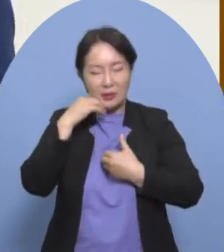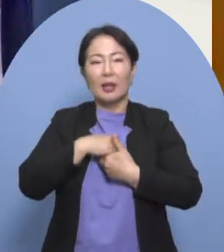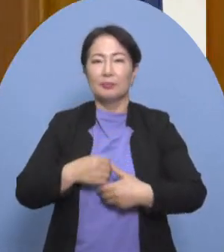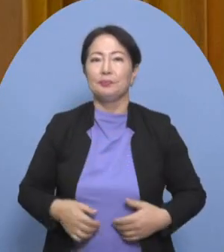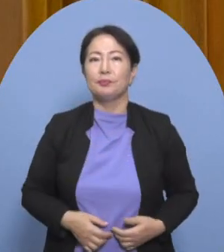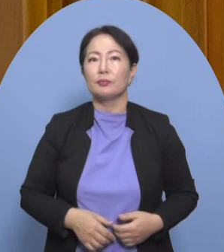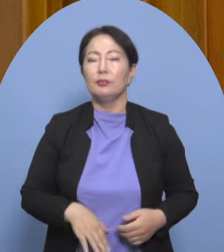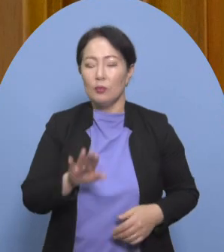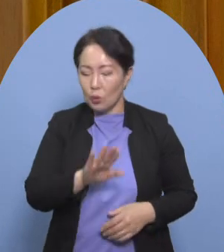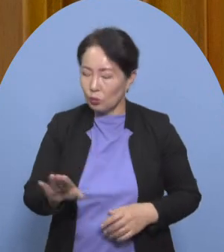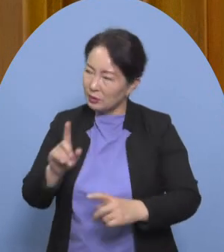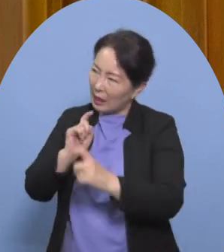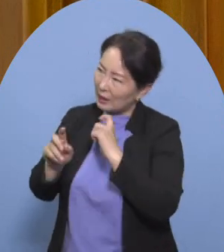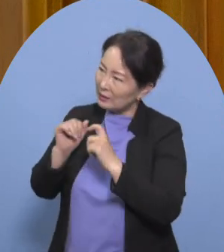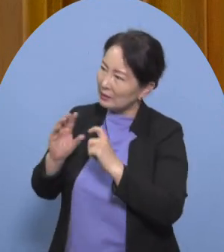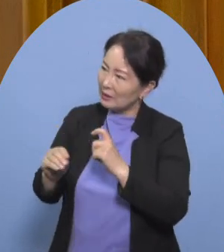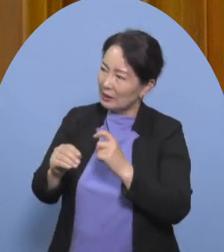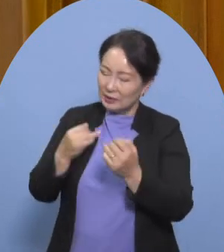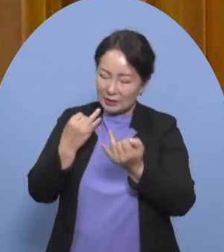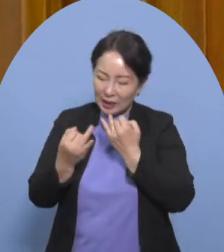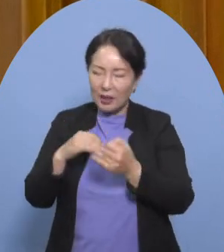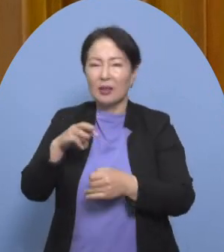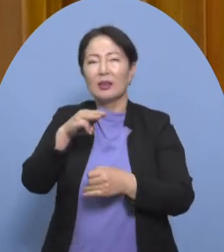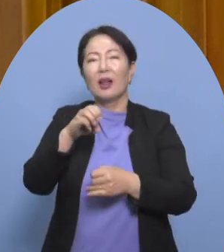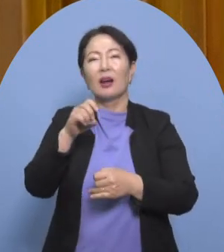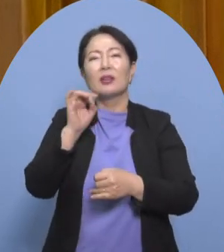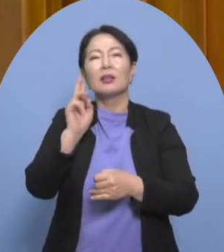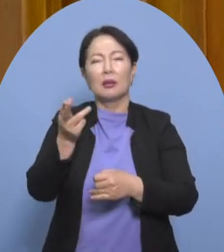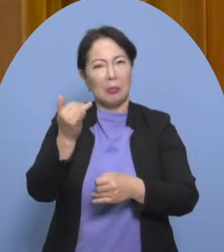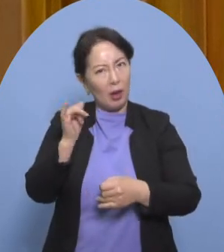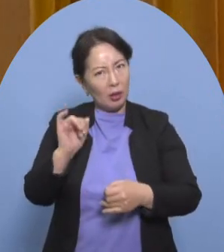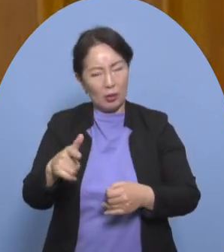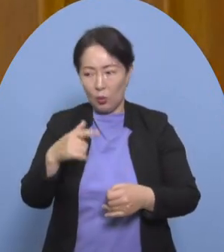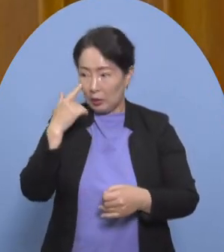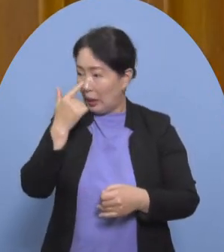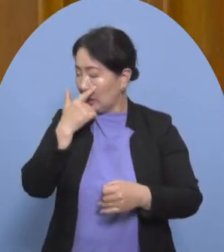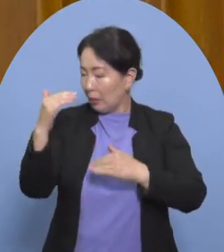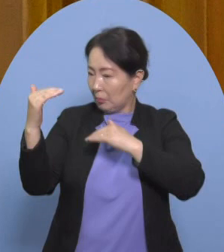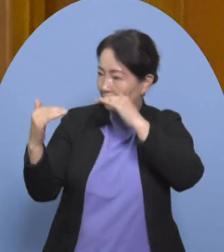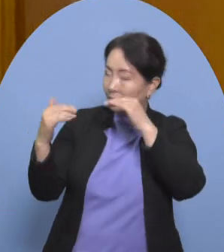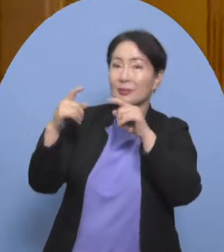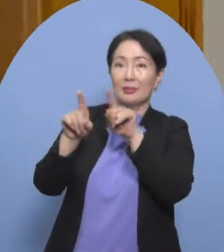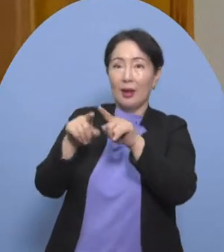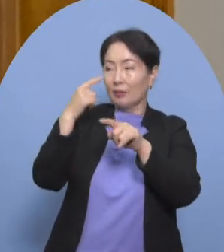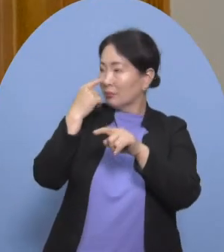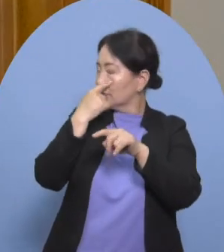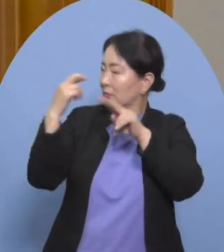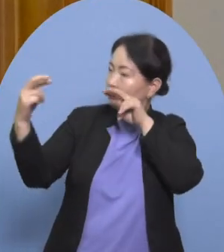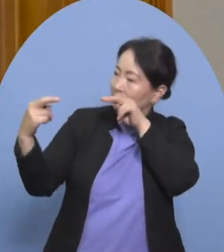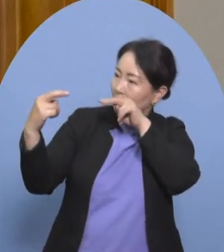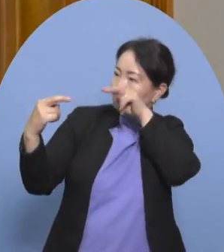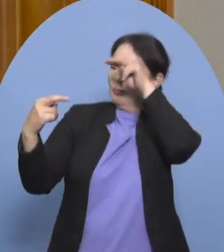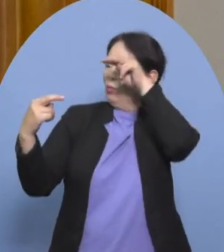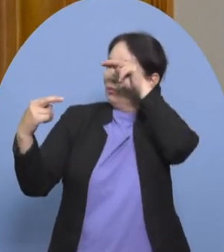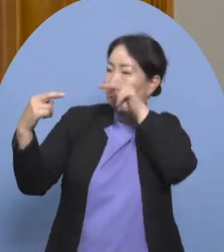ин да. Хүүхдтэйгээ хэрхэн харилцах талаар ярилцах техник гэж байдаг юм байна. За хүүхдийн харааны төвшин тохируулсан одоо тийм ээ жишээлбэл нэгээс